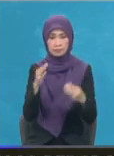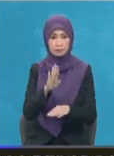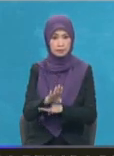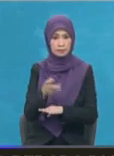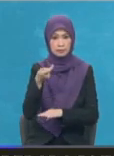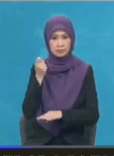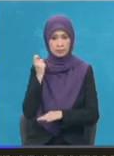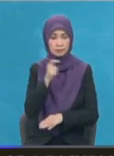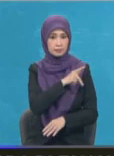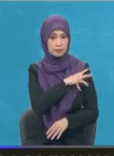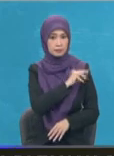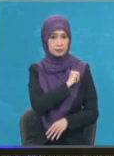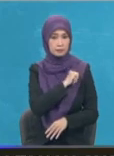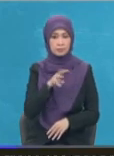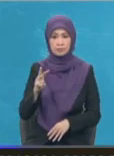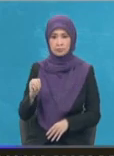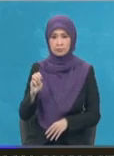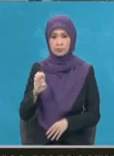kementerian pendidikan